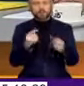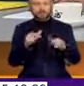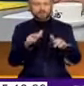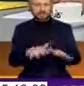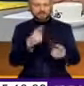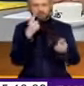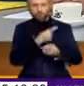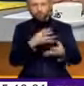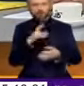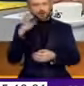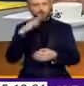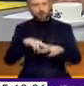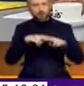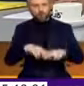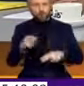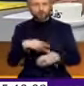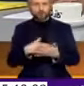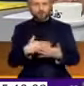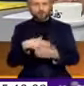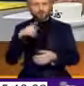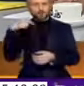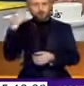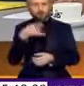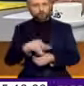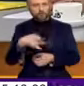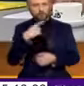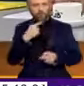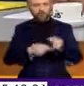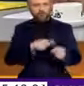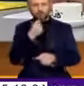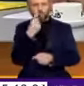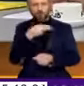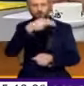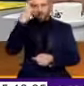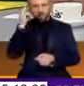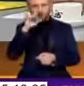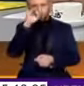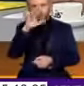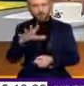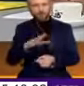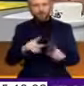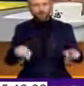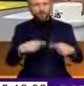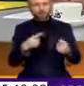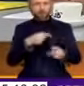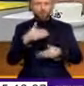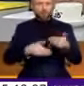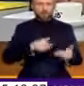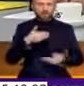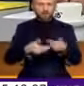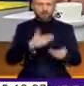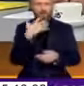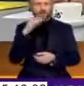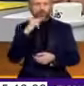дійствах публічних, як Водохреща. Тому, наприклад, в Ударницькому районі традиційно в парку партизанської слави організовуємо купання,